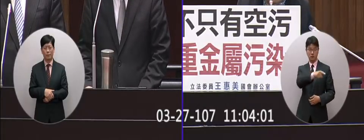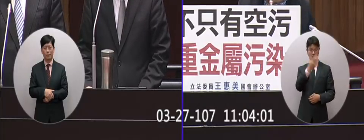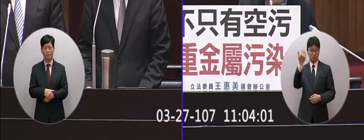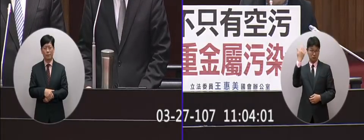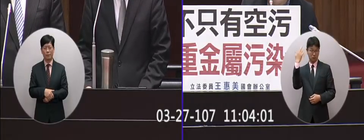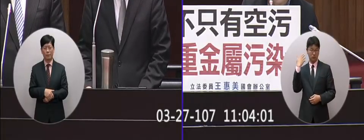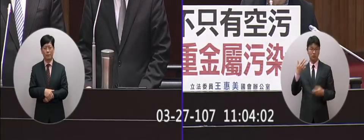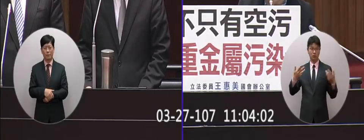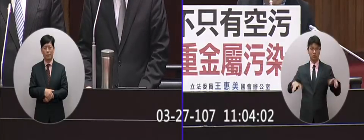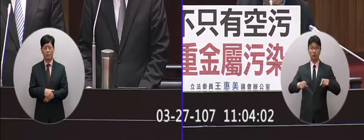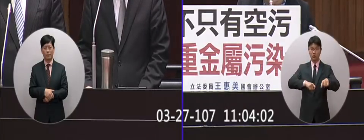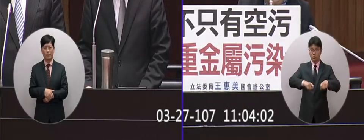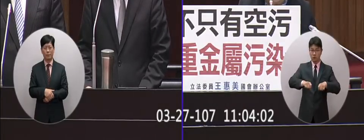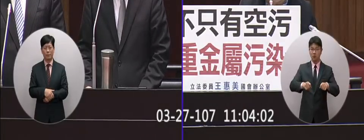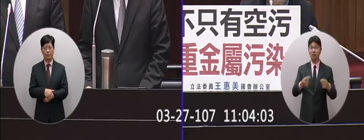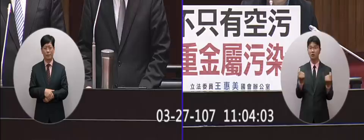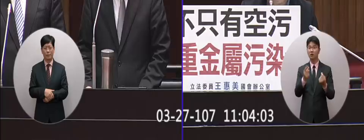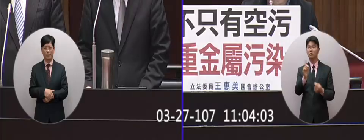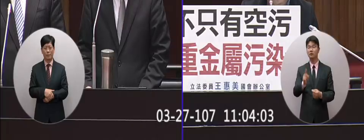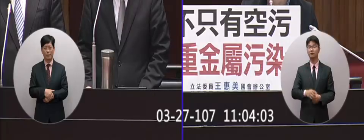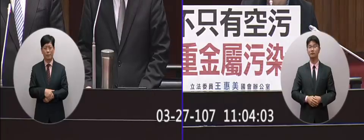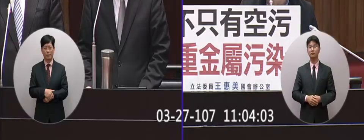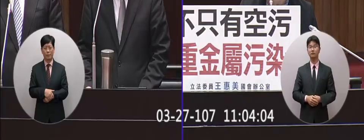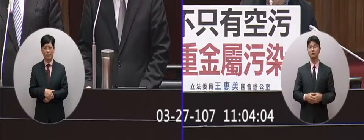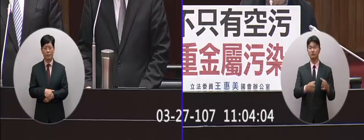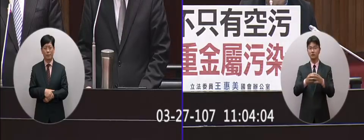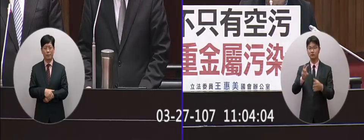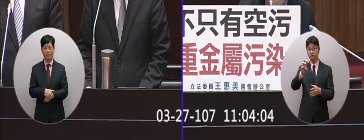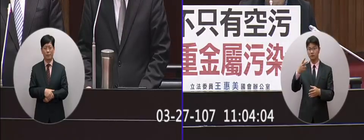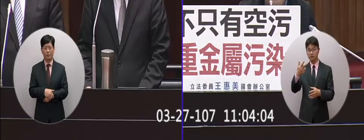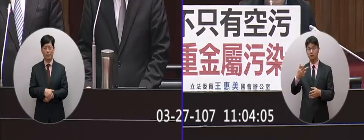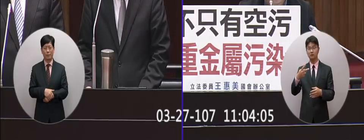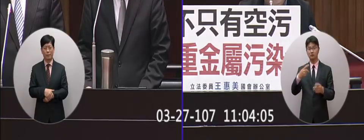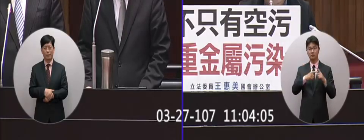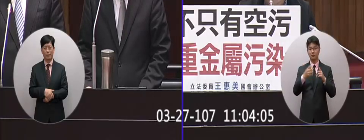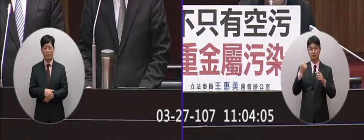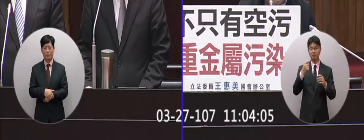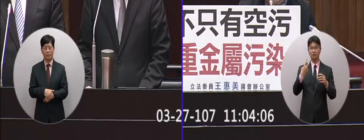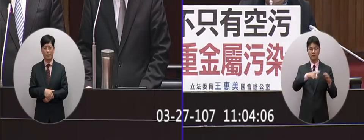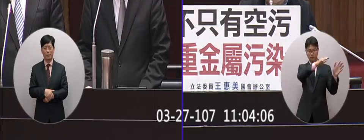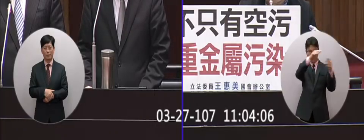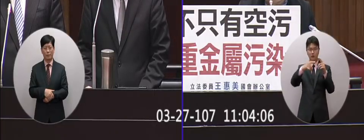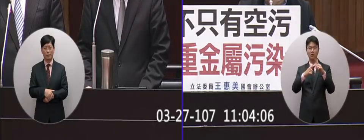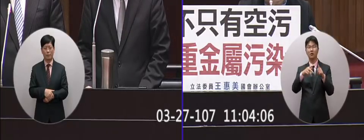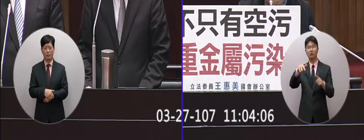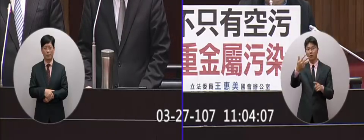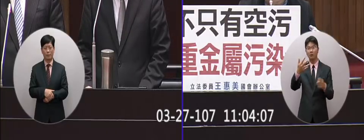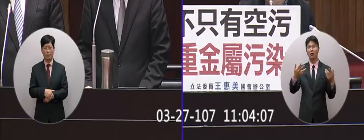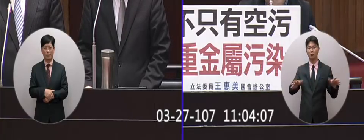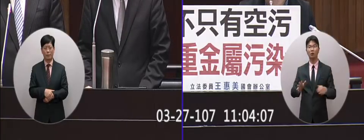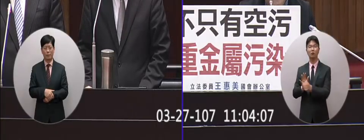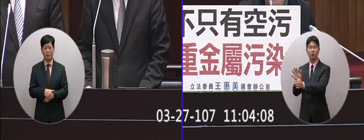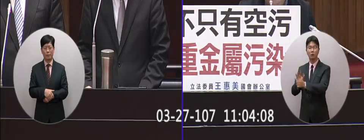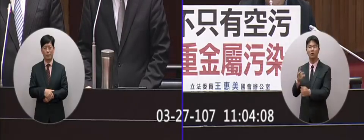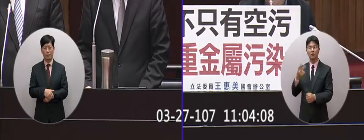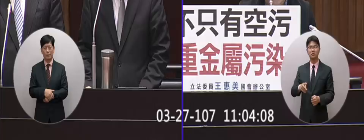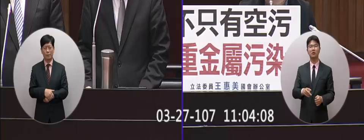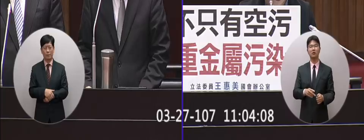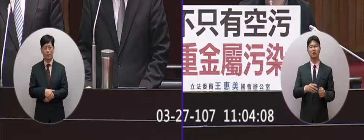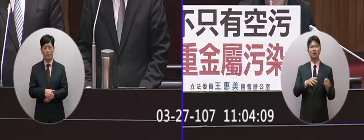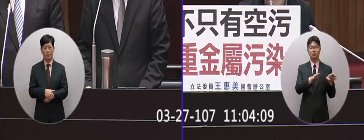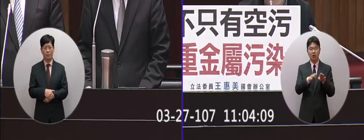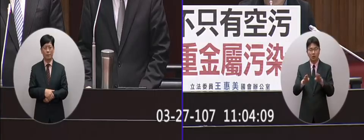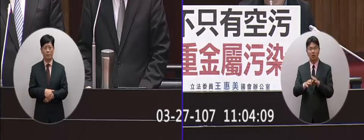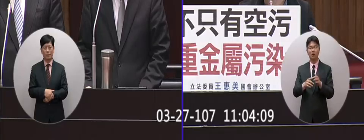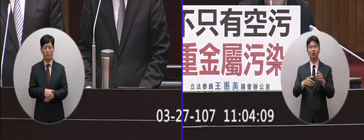一些计划，包括37团的人力团，那招了800多人，然后呢又做了很多的什么假日农夫